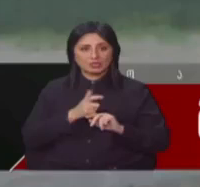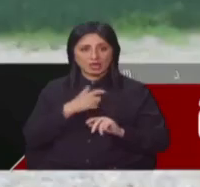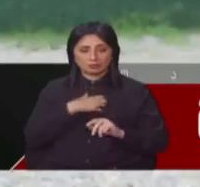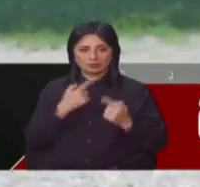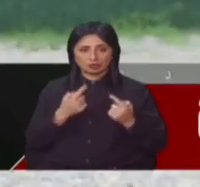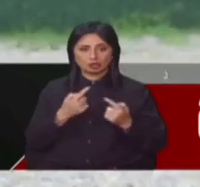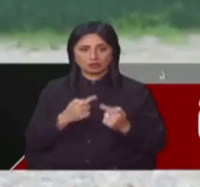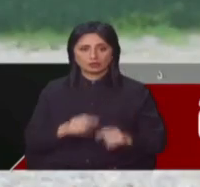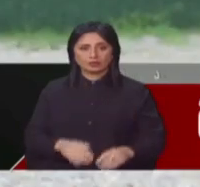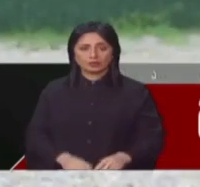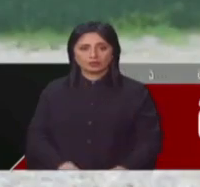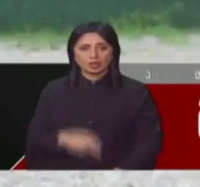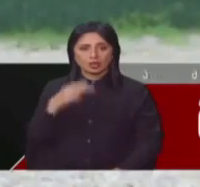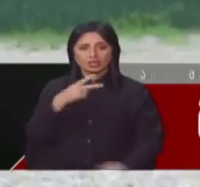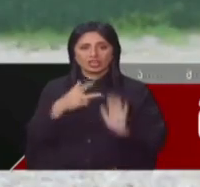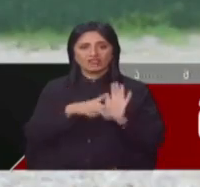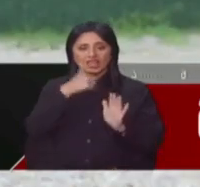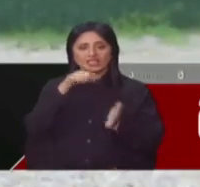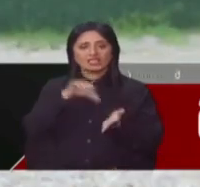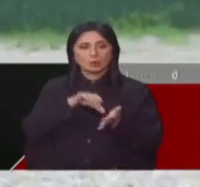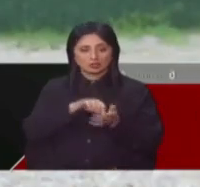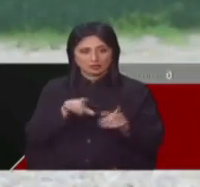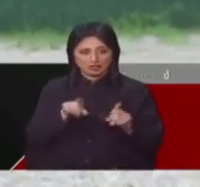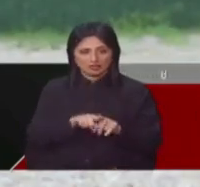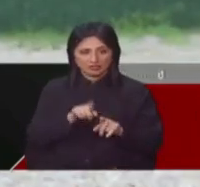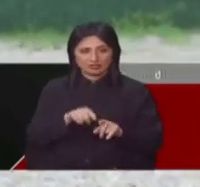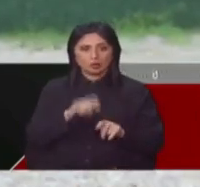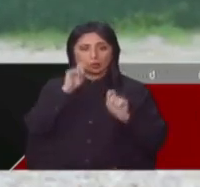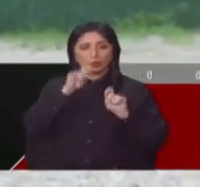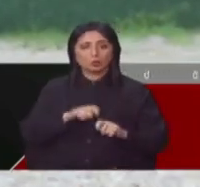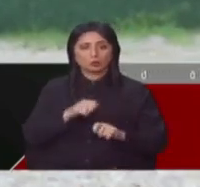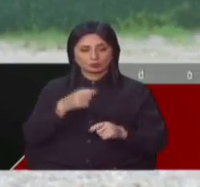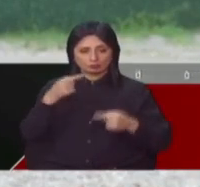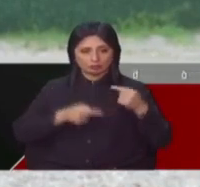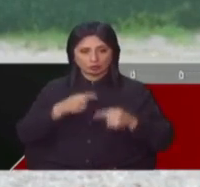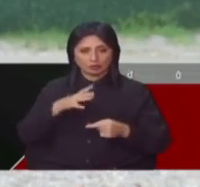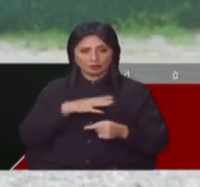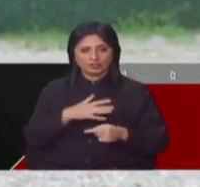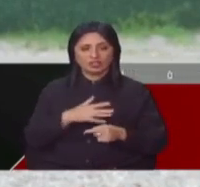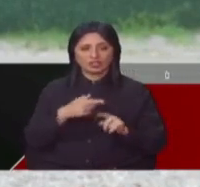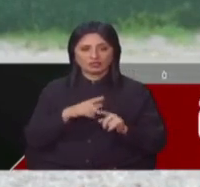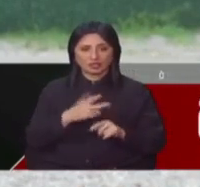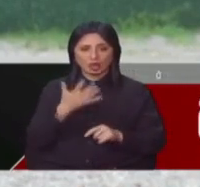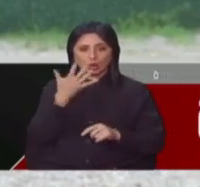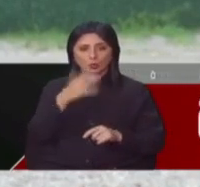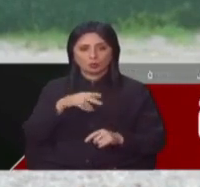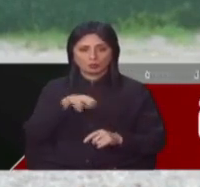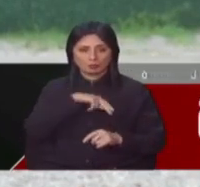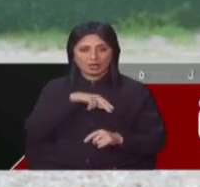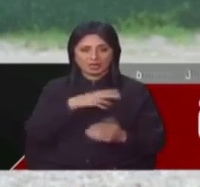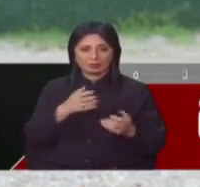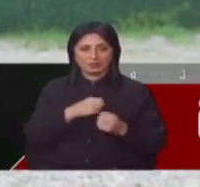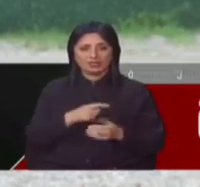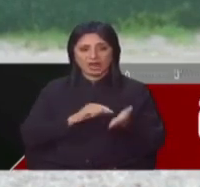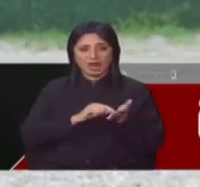închideț, dacă ești în închideț, dacă ești în închideț, dacă ești